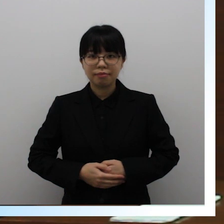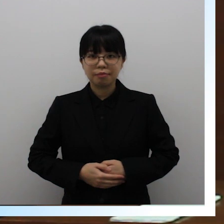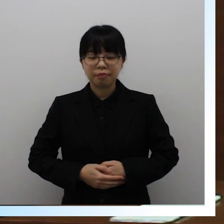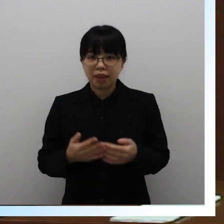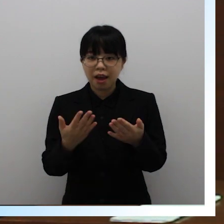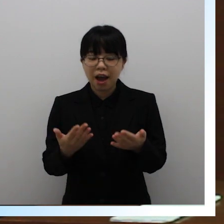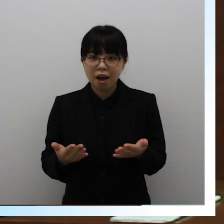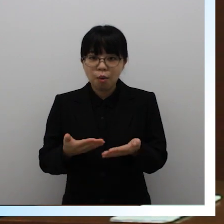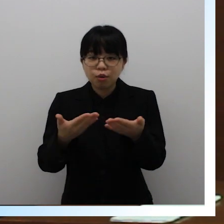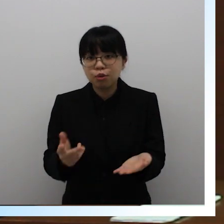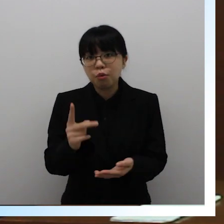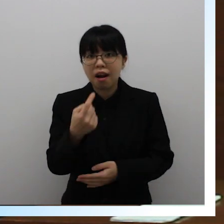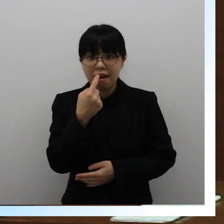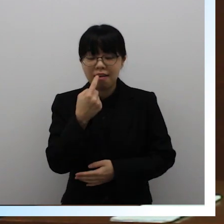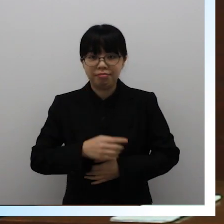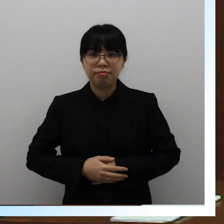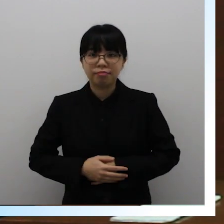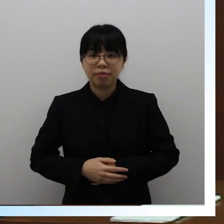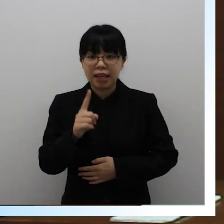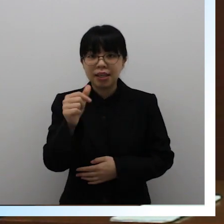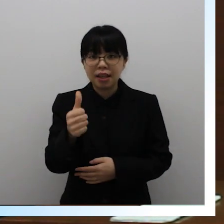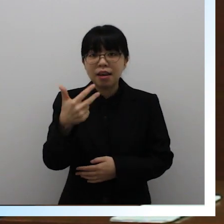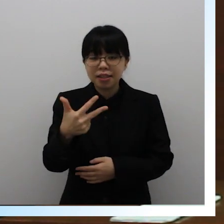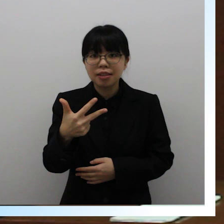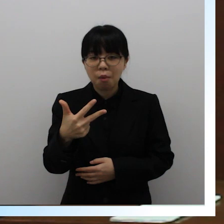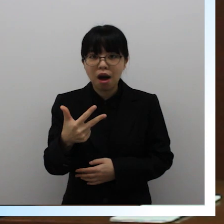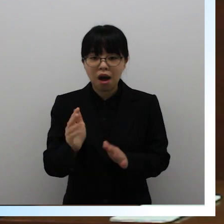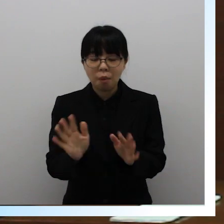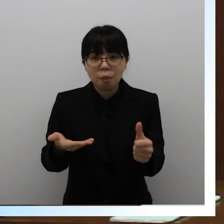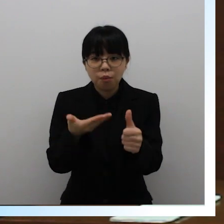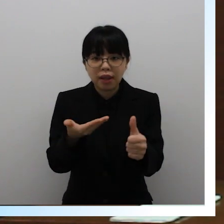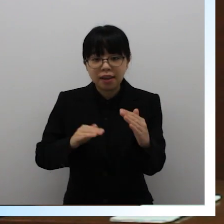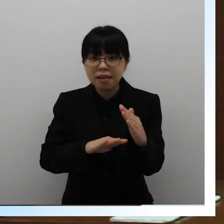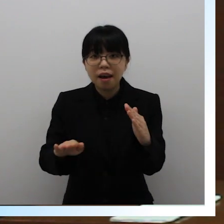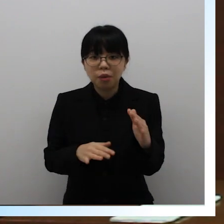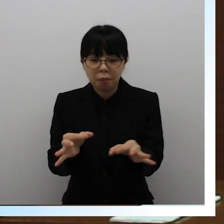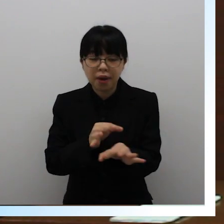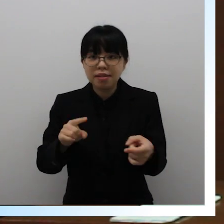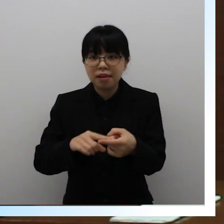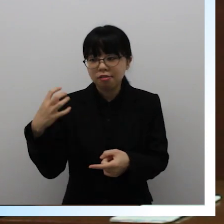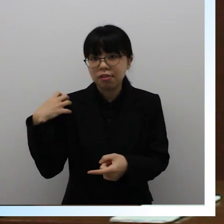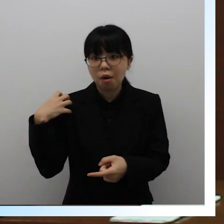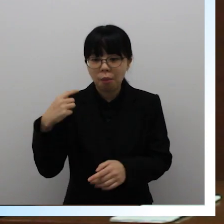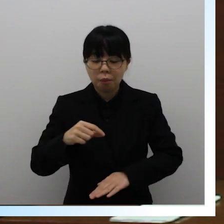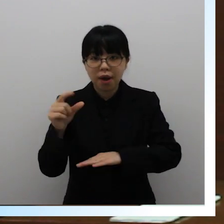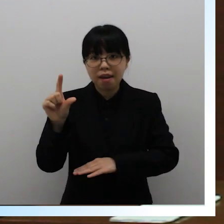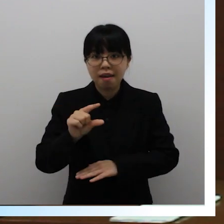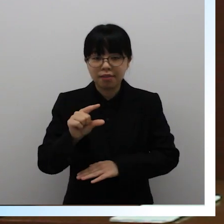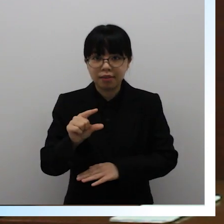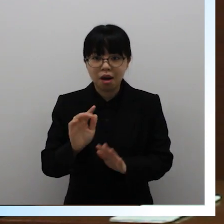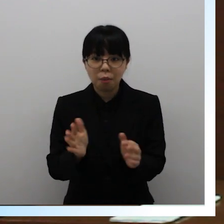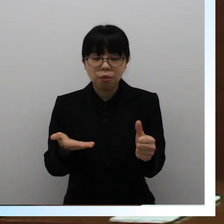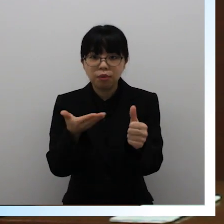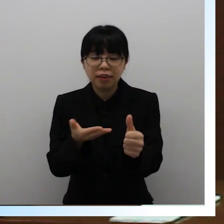学校給食課でございます。日田市では、子育て世帯の経済的負担を軽減し、子育てしやすい環境を整